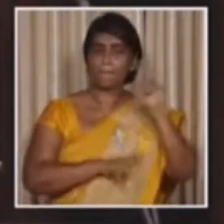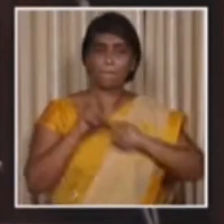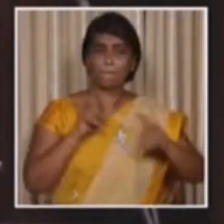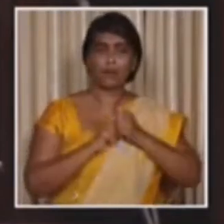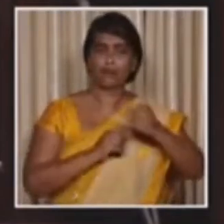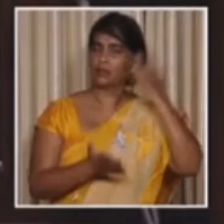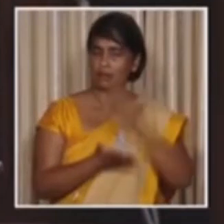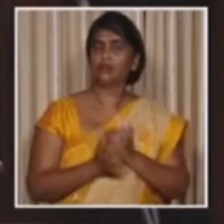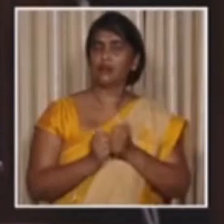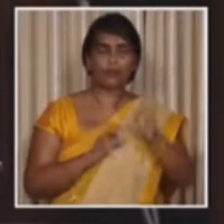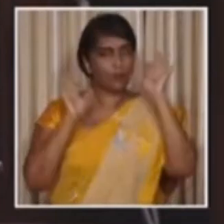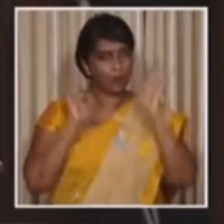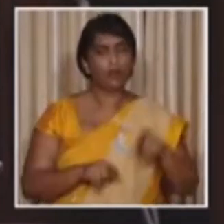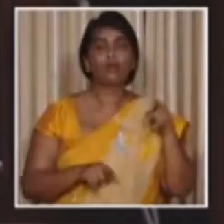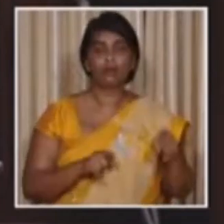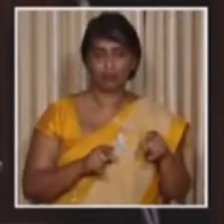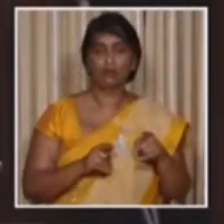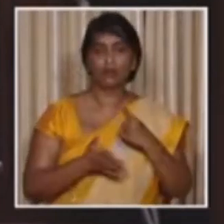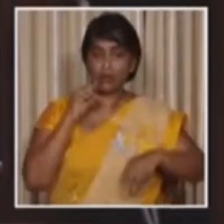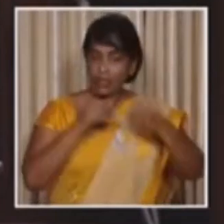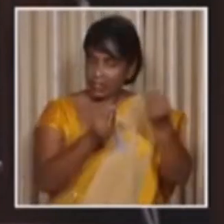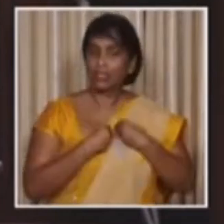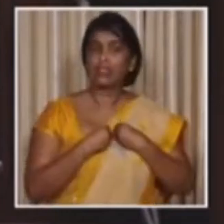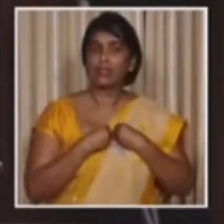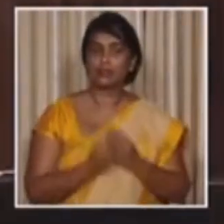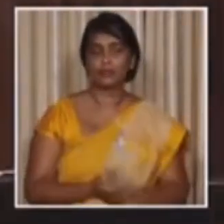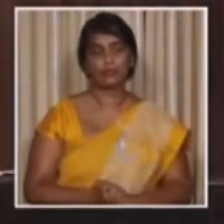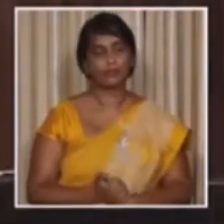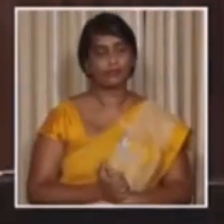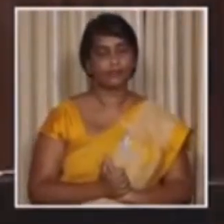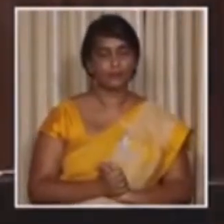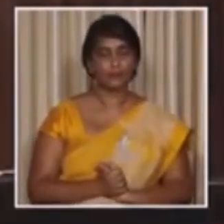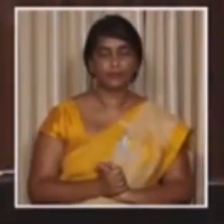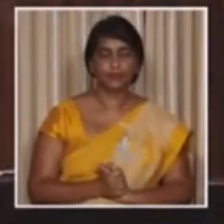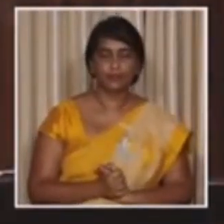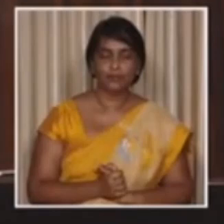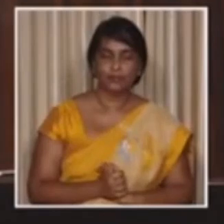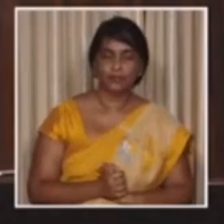ප්‍රජාතන්ත්‍රවාදී වළකන්න කටයුතු කරන්න එපා ඒක නිසා මේ මතුවරණය දෙන්න අවශ්‍ය